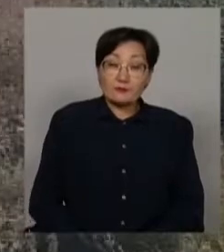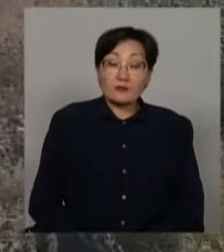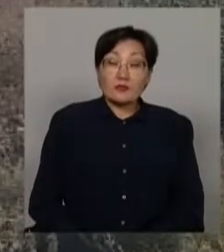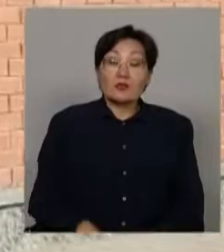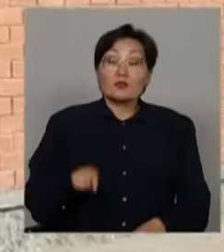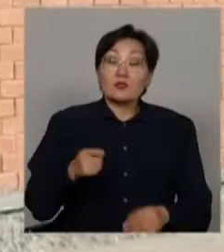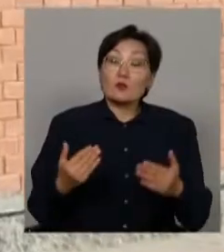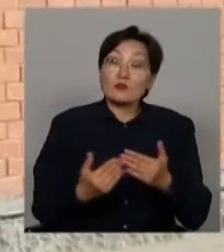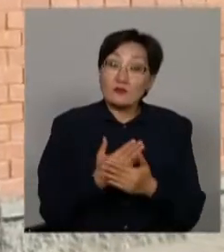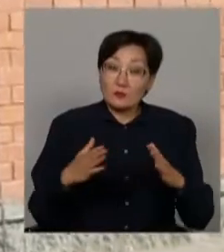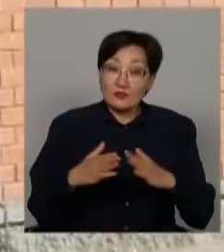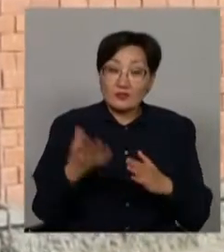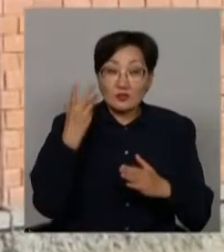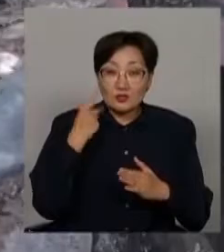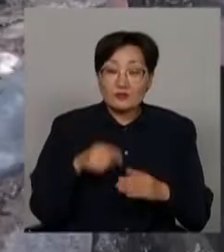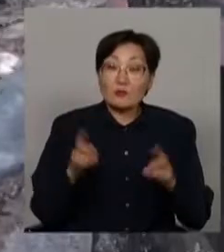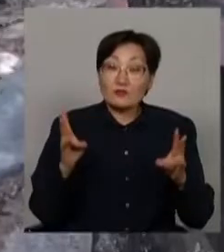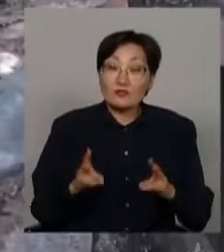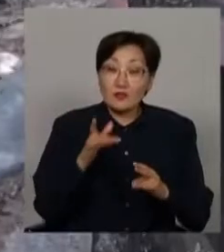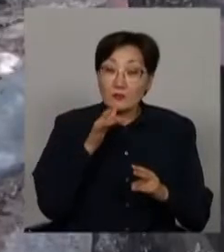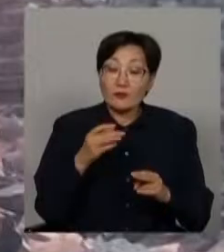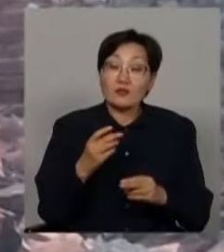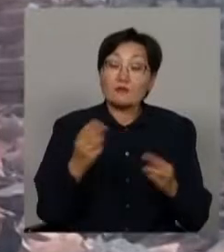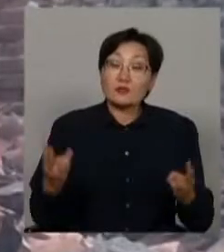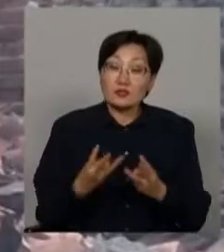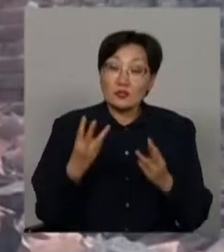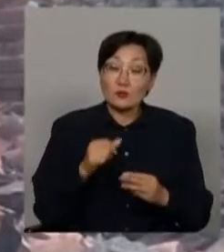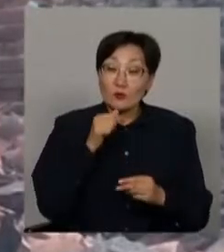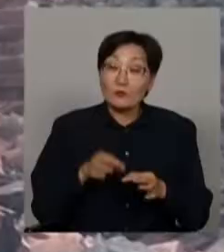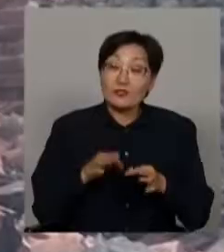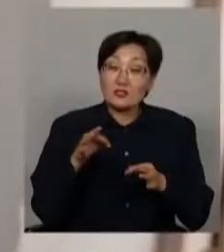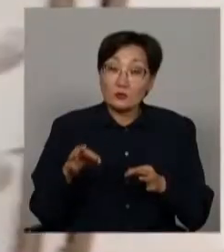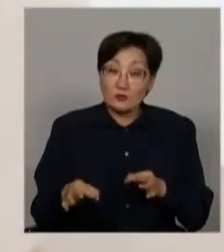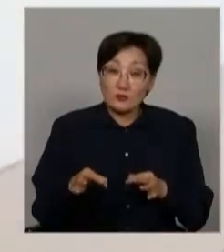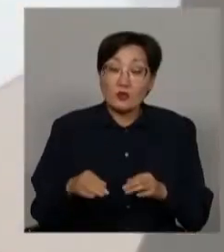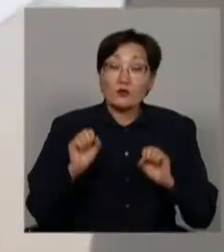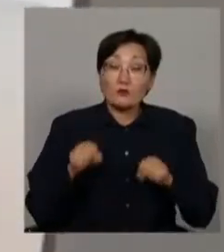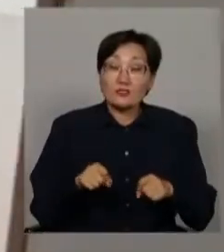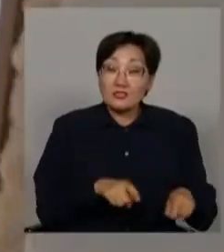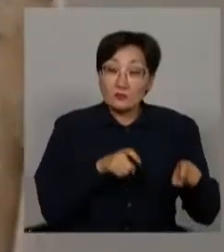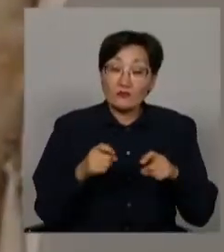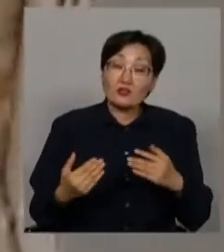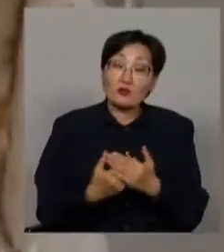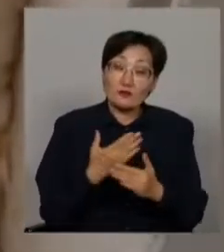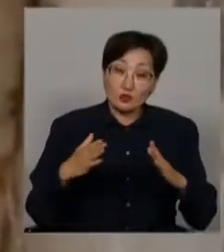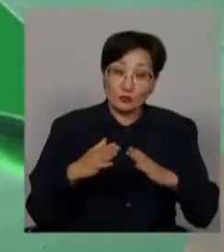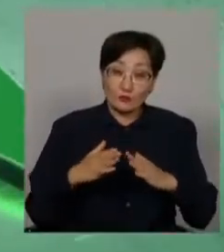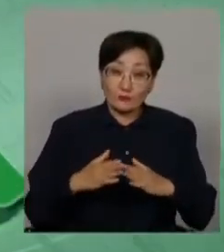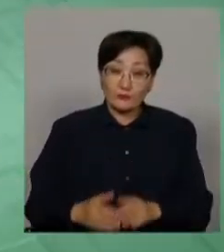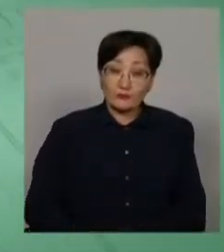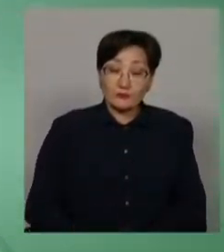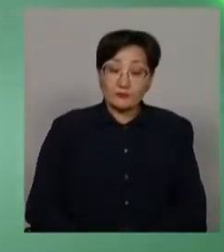Ключи от новых домов. Когда пострадавшие во время лесных пожаров в Костанайской области смогут заселиться в новое жилье?